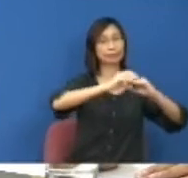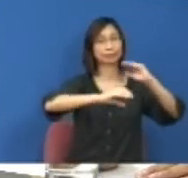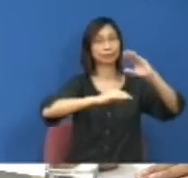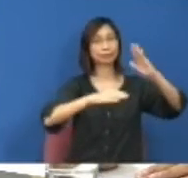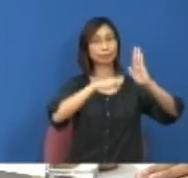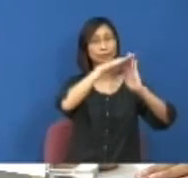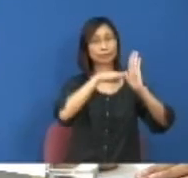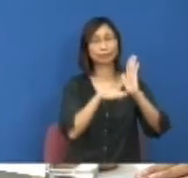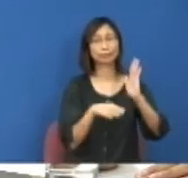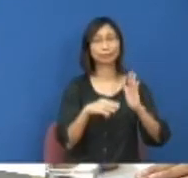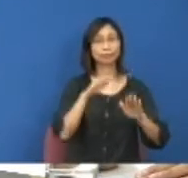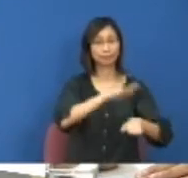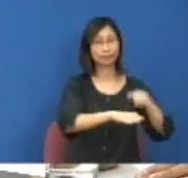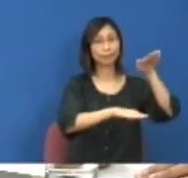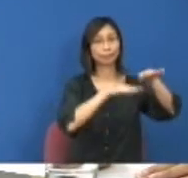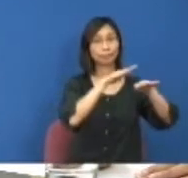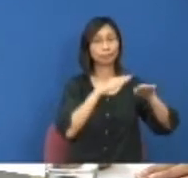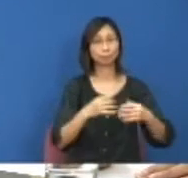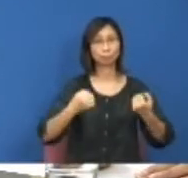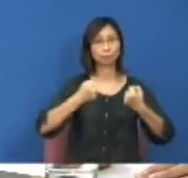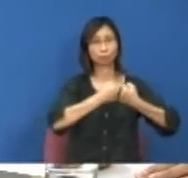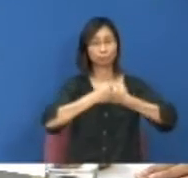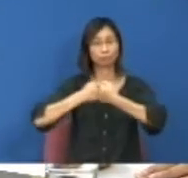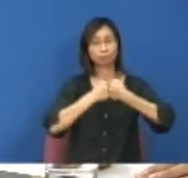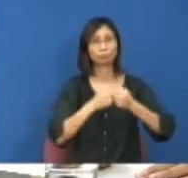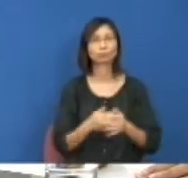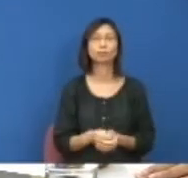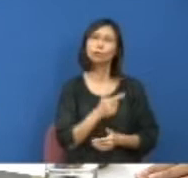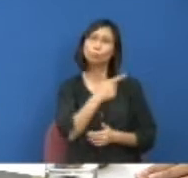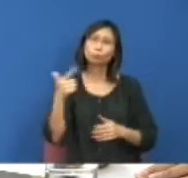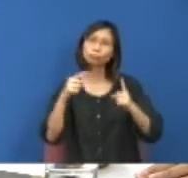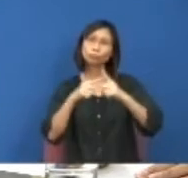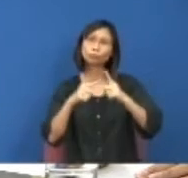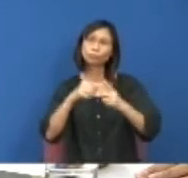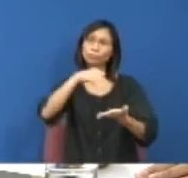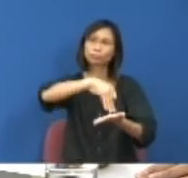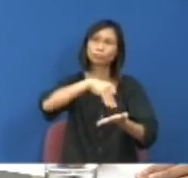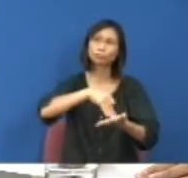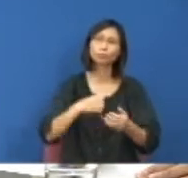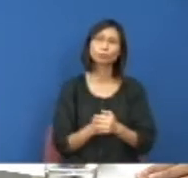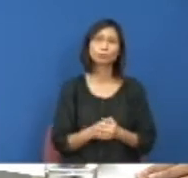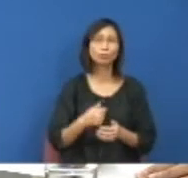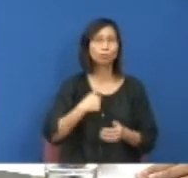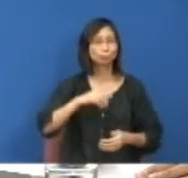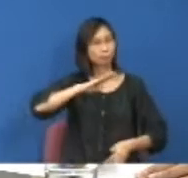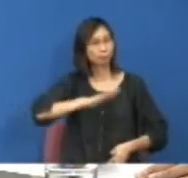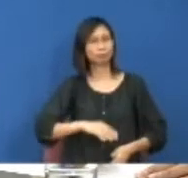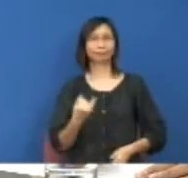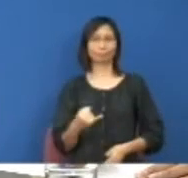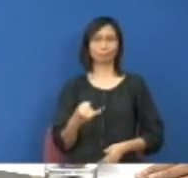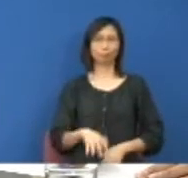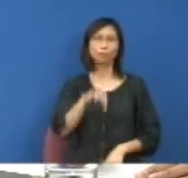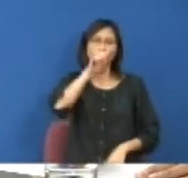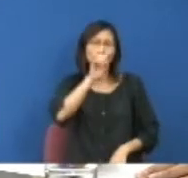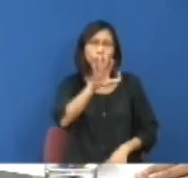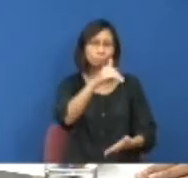就在說，就是說大家現在來這個參加階級鬥爭的人，我就當時就忍不住，我們叫人坐下先，是吧？你說